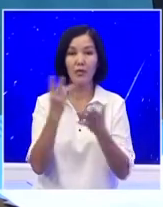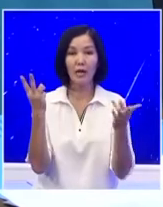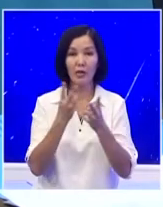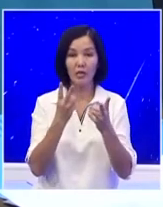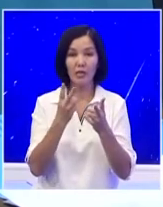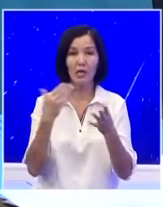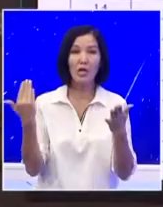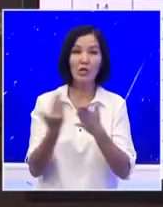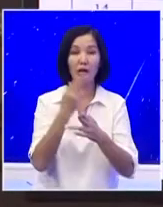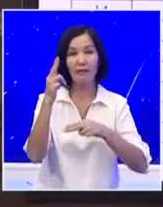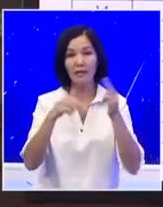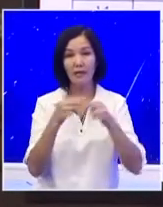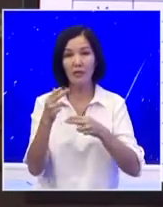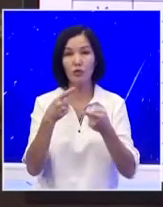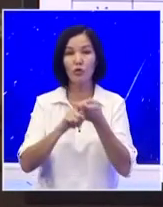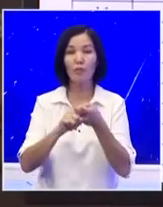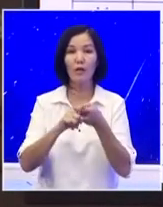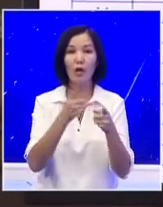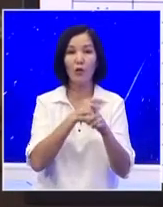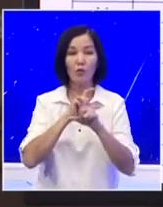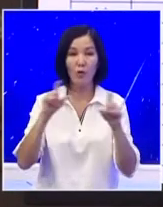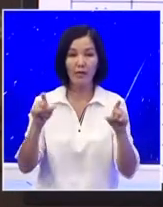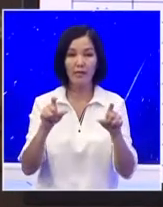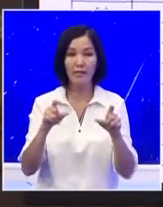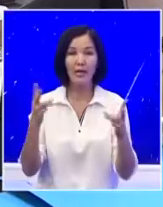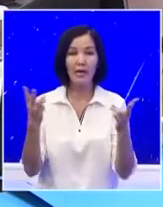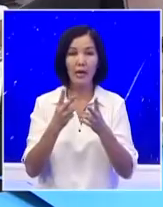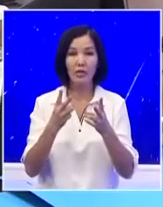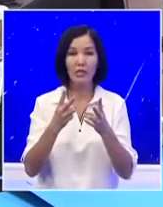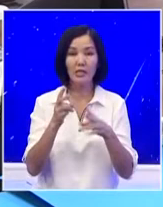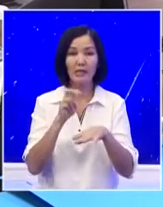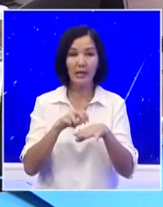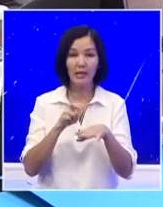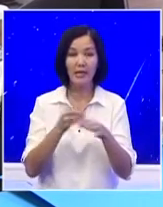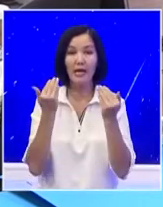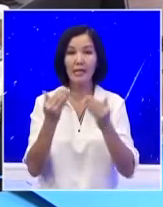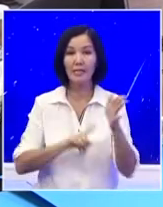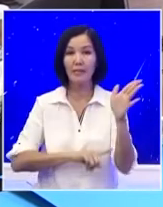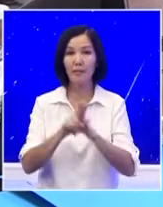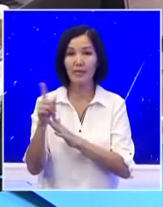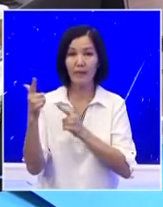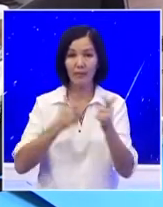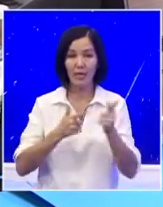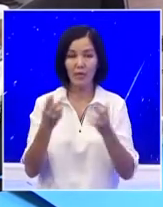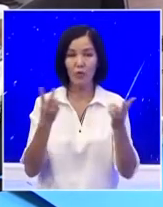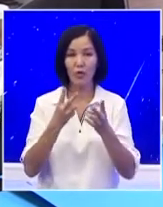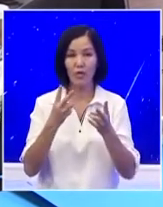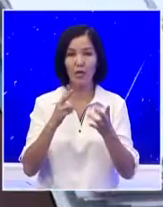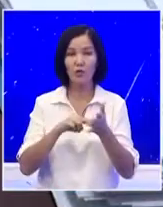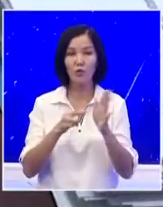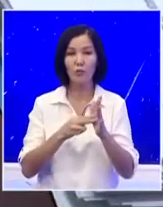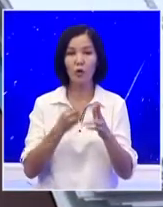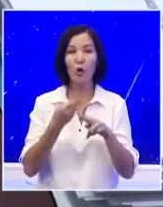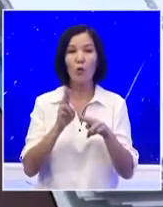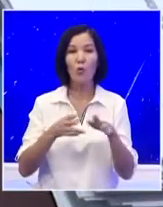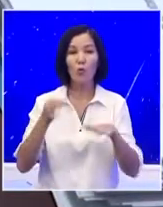Ал жаңадан салынып жатқан жұқпалы аурулар ауруханасына қажетті дәрігерлерді осы кезден жұмысқа алуды ойластыру. Осы орайда